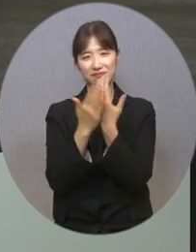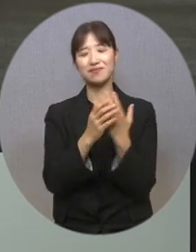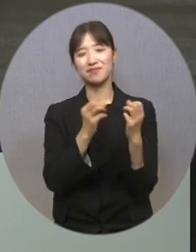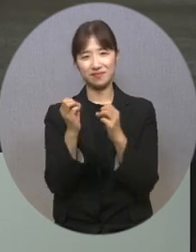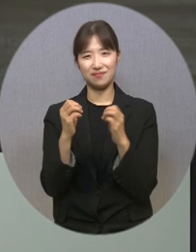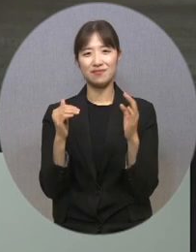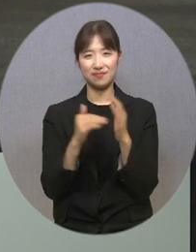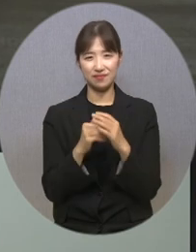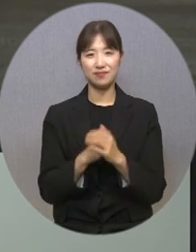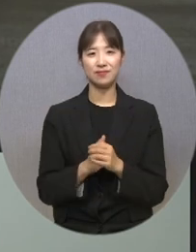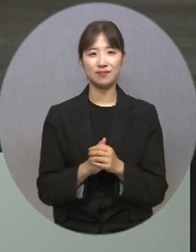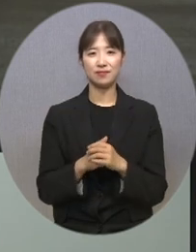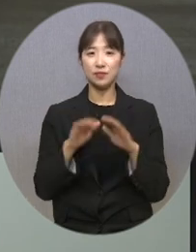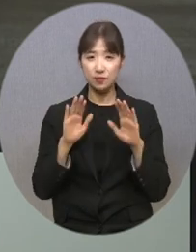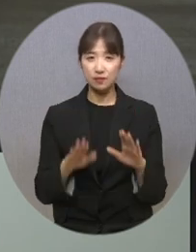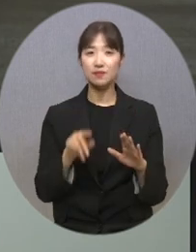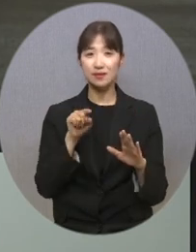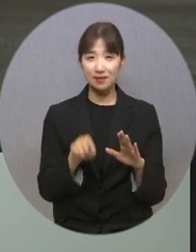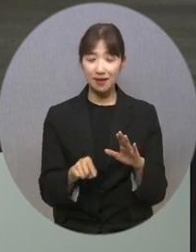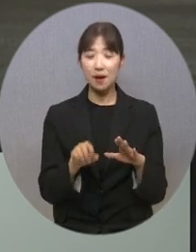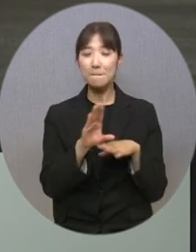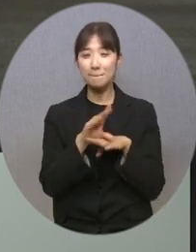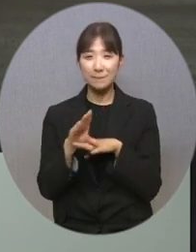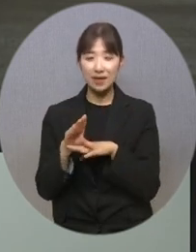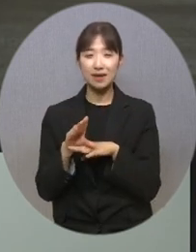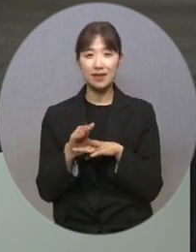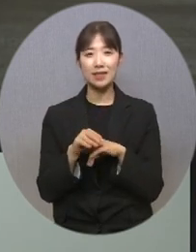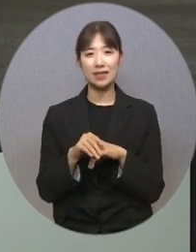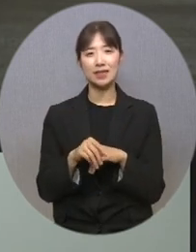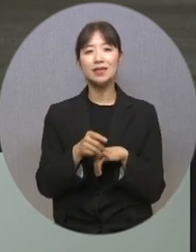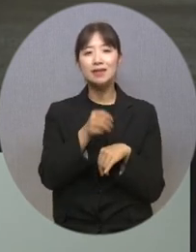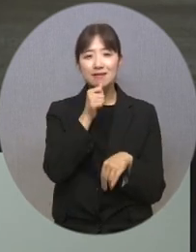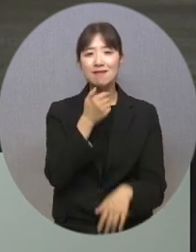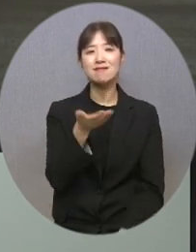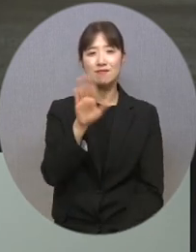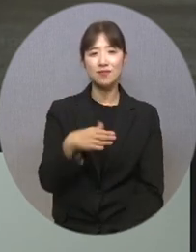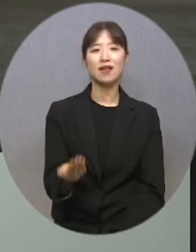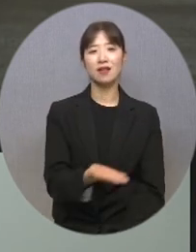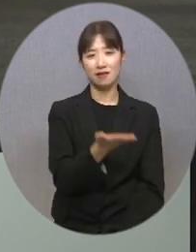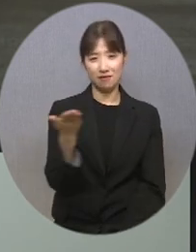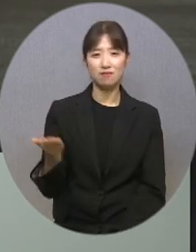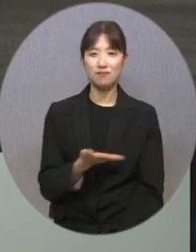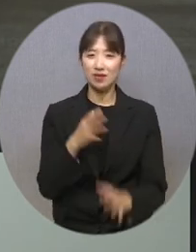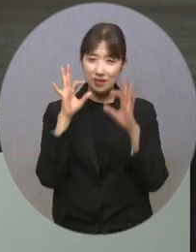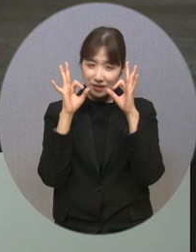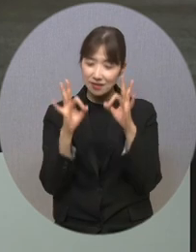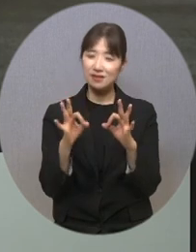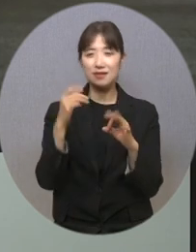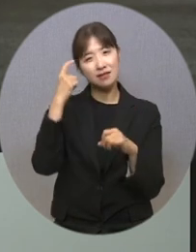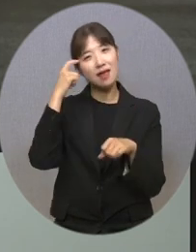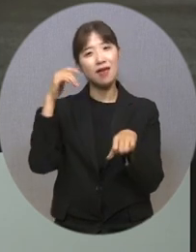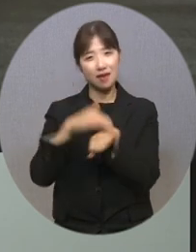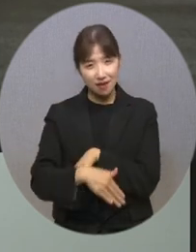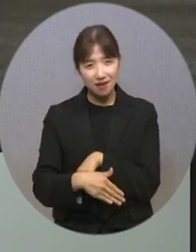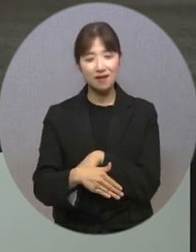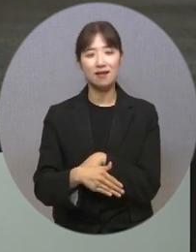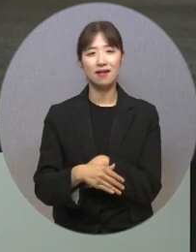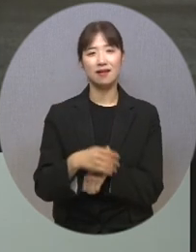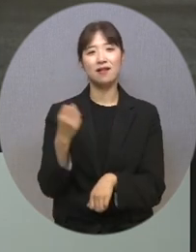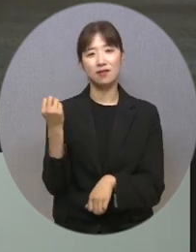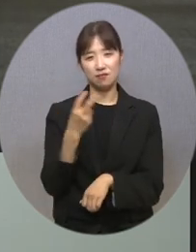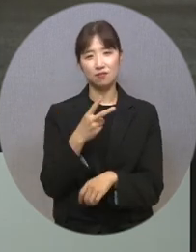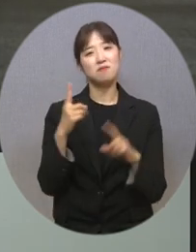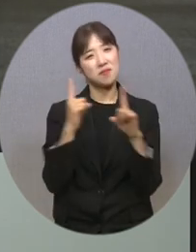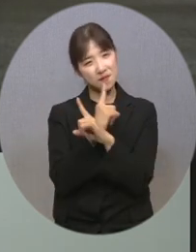봤어요 오늘 이 프로그램이 작지만 그런 10억이 시청하시는 여러분들의 관점과